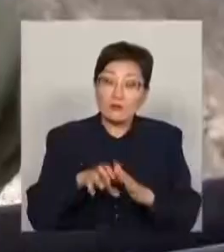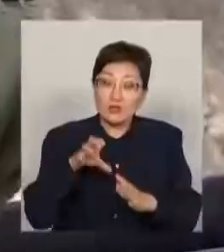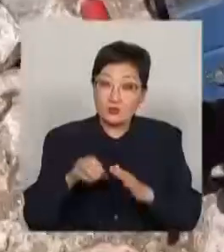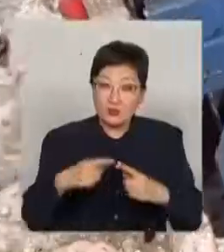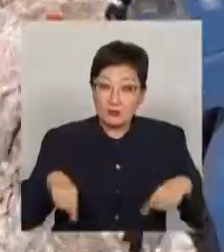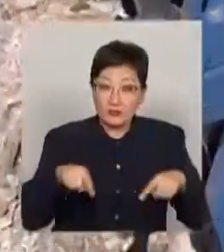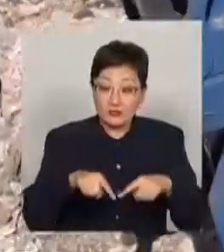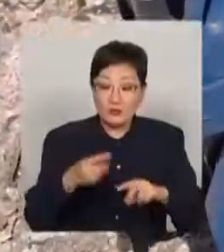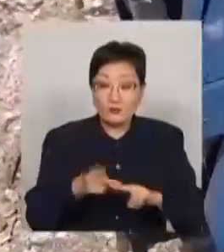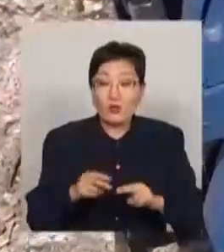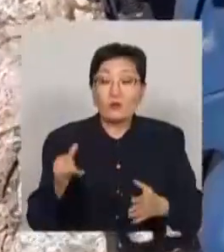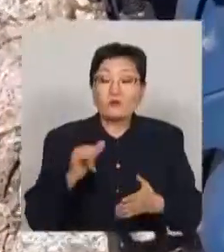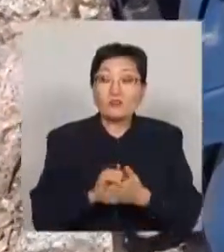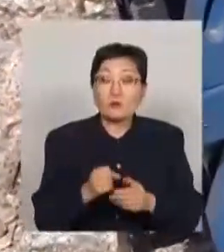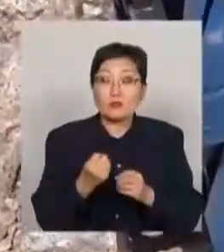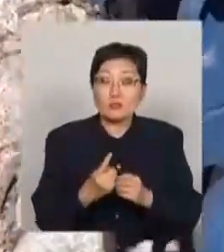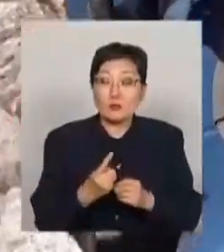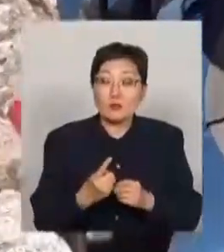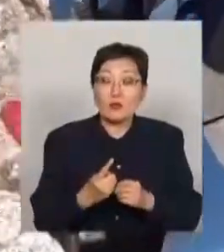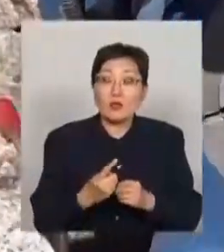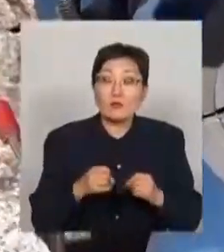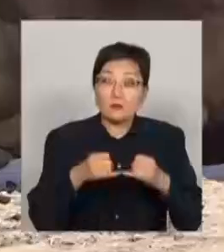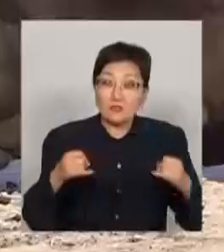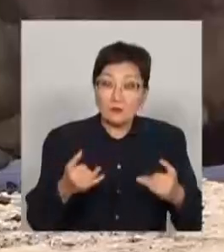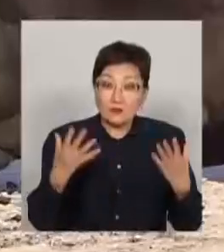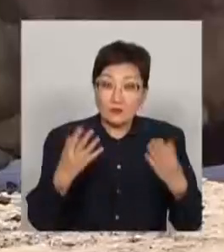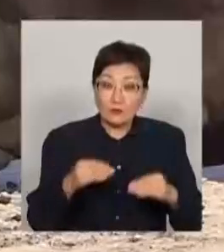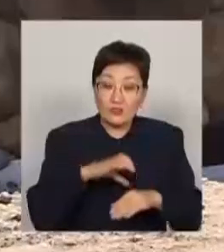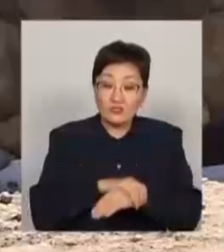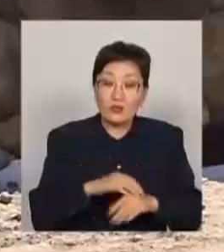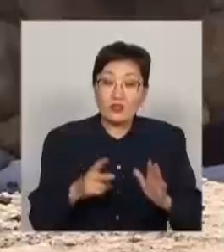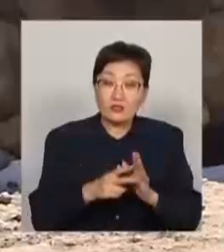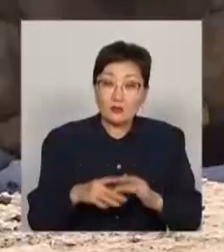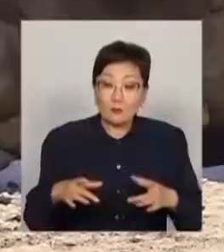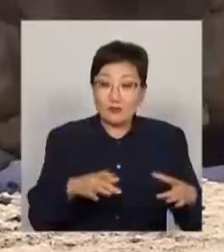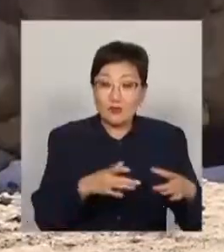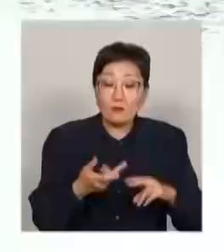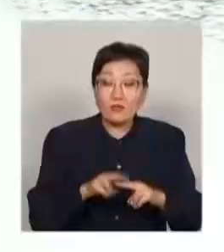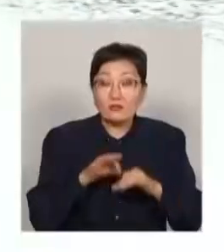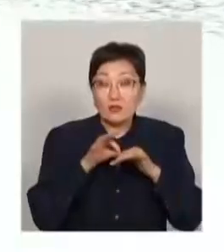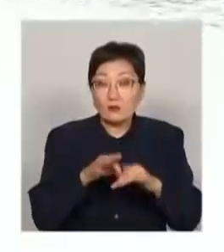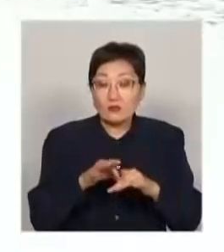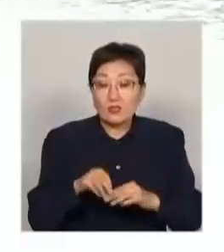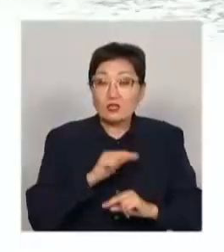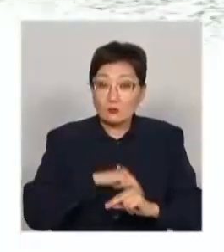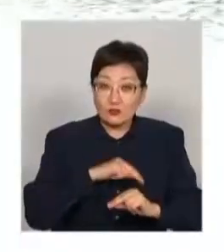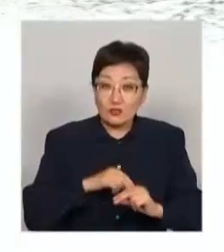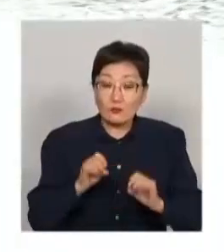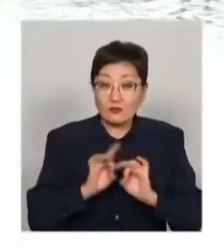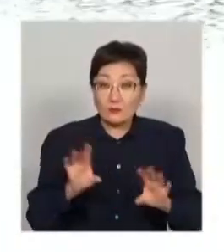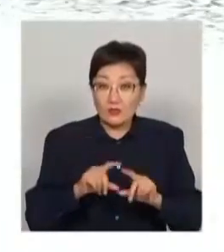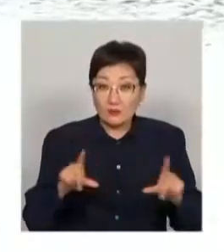установки. Помимо этого установлены 11 сифонных нитей. На сегодня определены 7 озер, где будут проводиться превентивные работы,